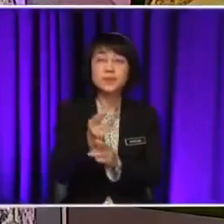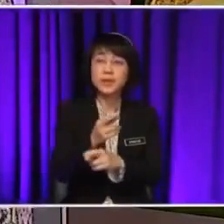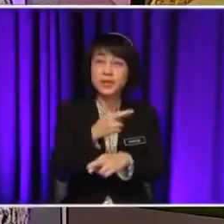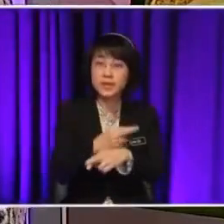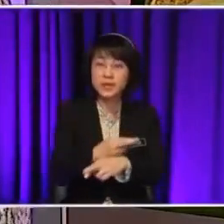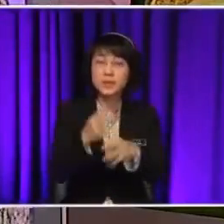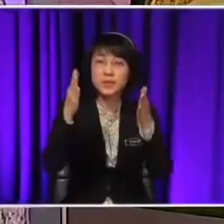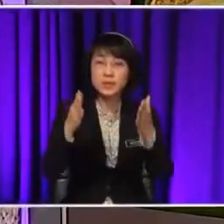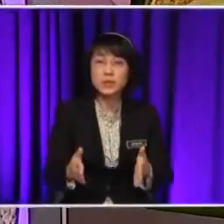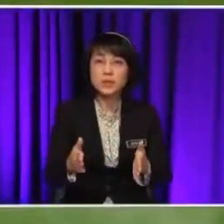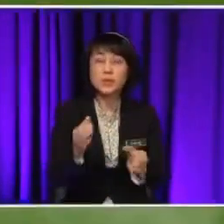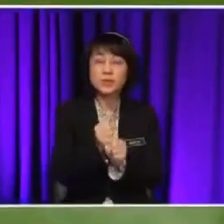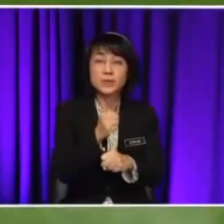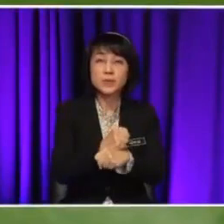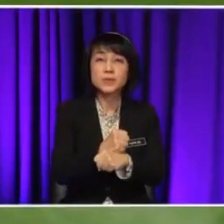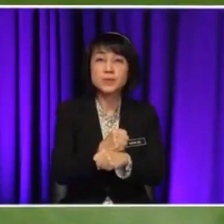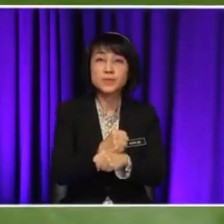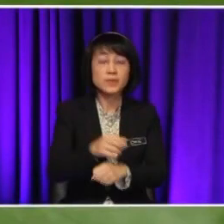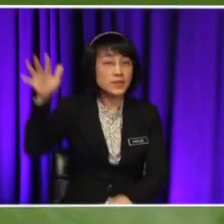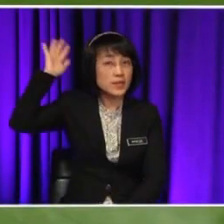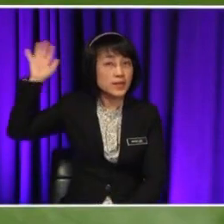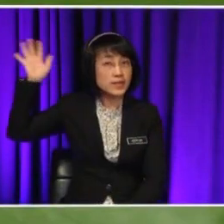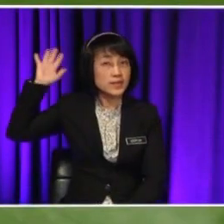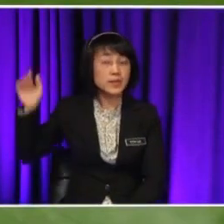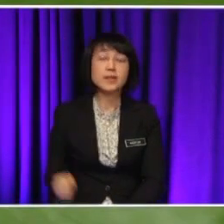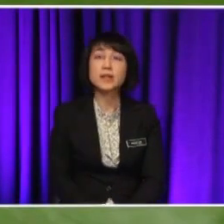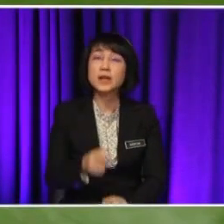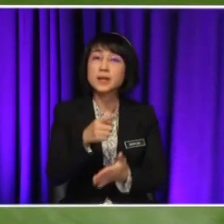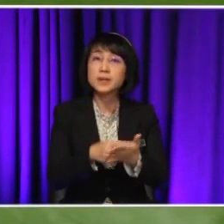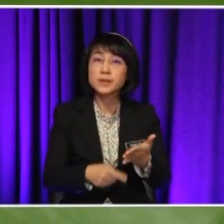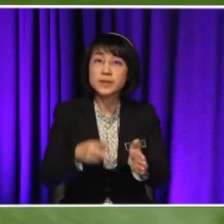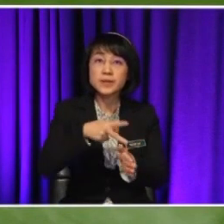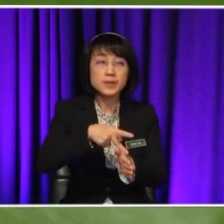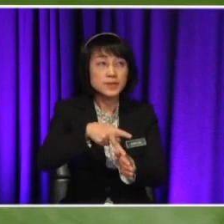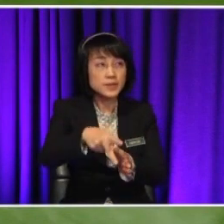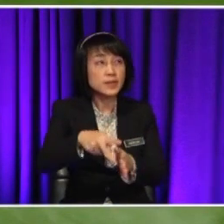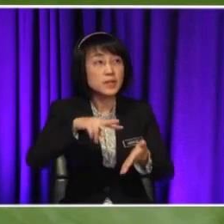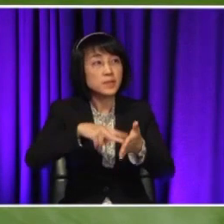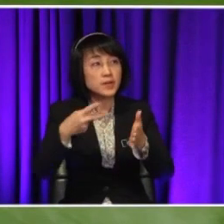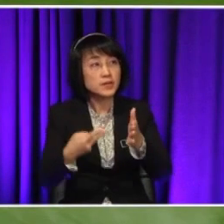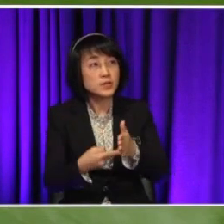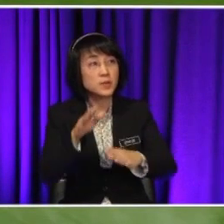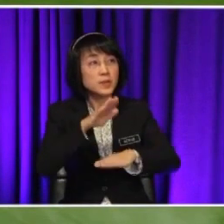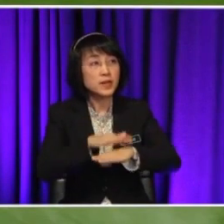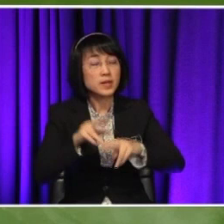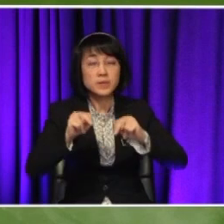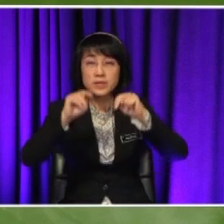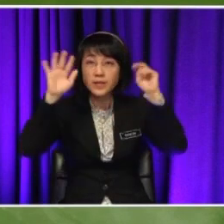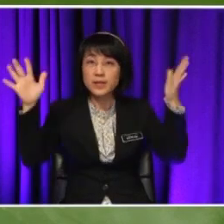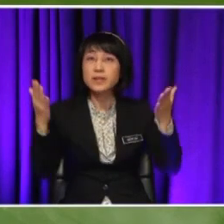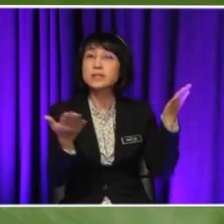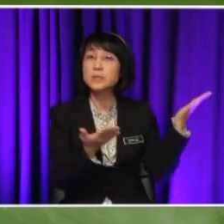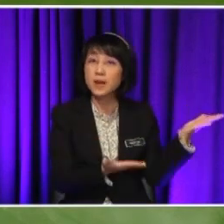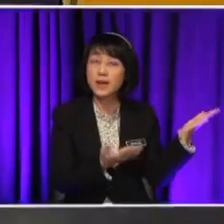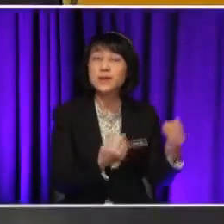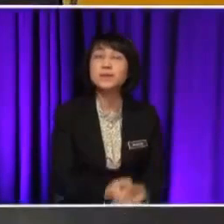gabungan kepakaran tertentu. Apakah kepakaran yang dimaksudkan pada pernyataan di sebelah? Siapakah yang nak jawab? Siapakah